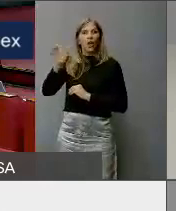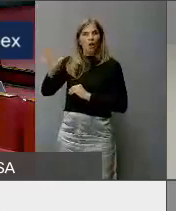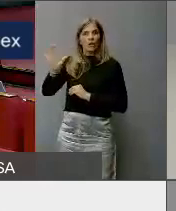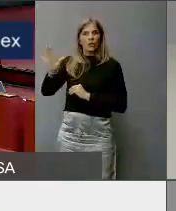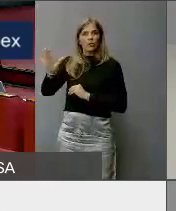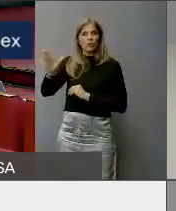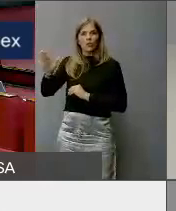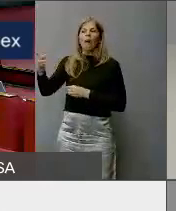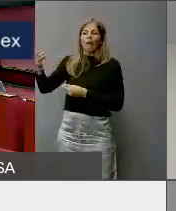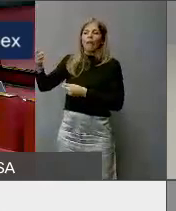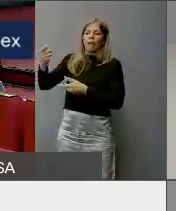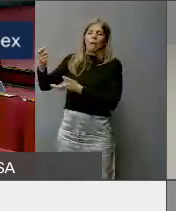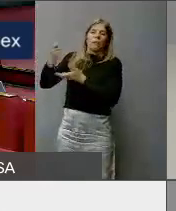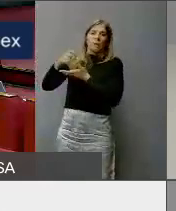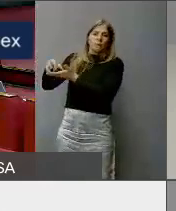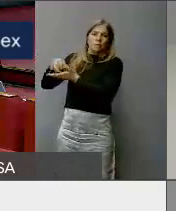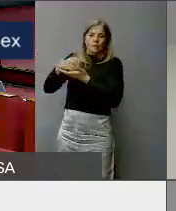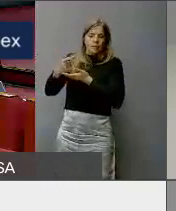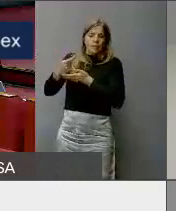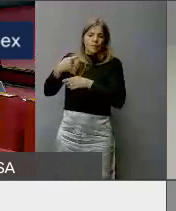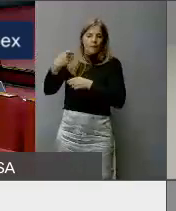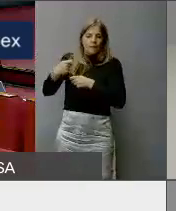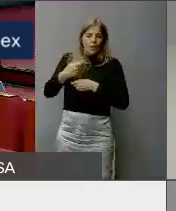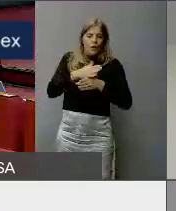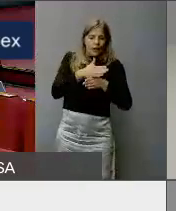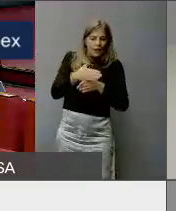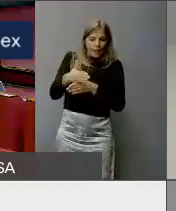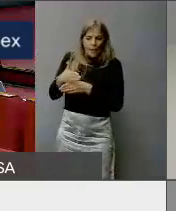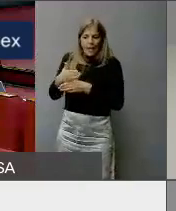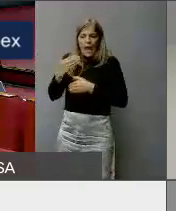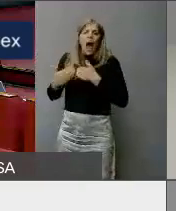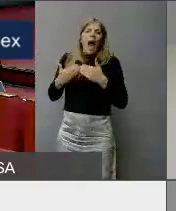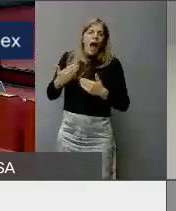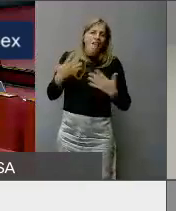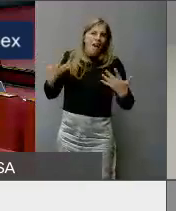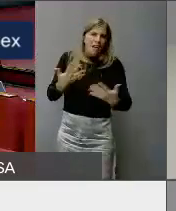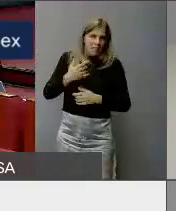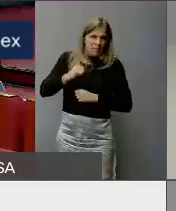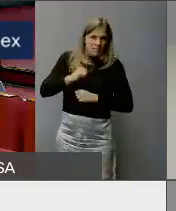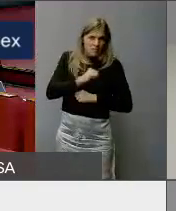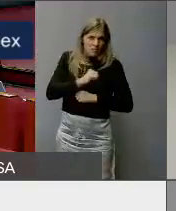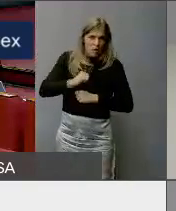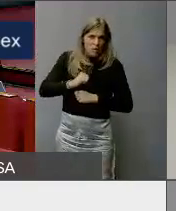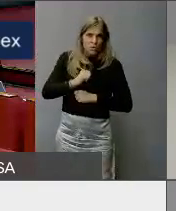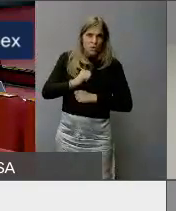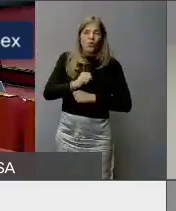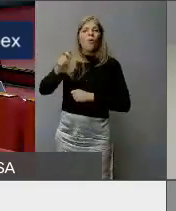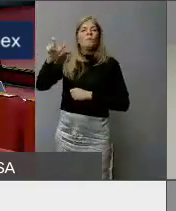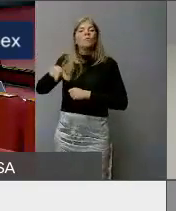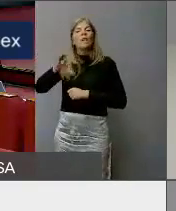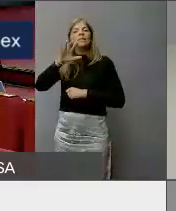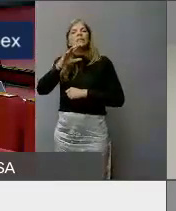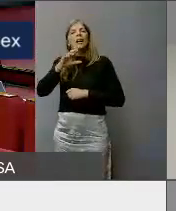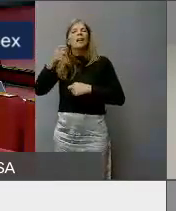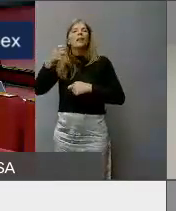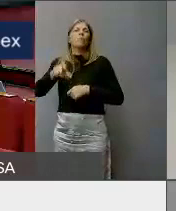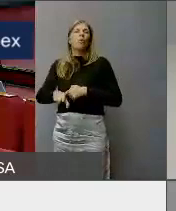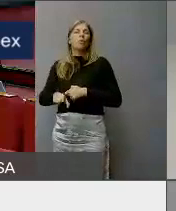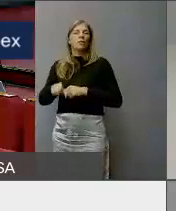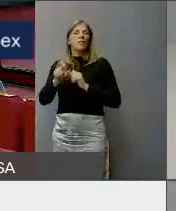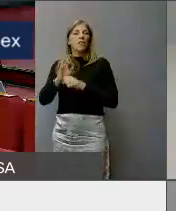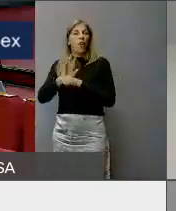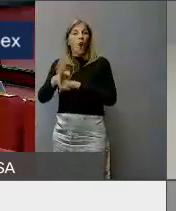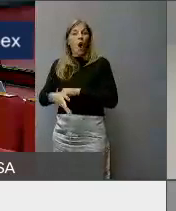come dire una con una accoglienza dei propri anziani che però rimangono sempre le uniche fonte di reddito